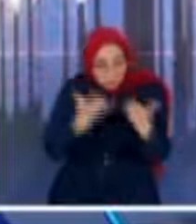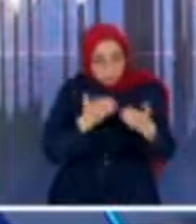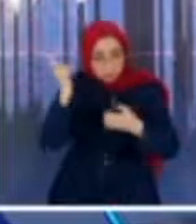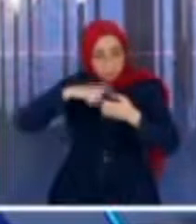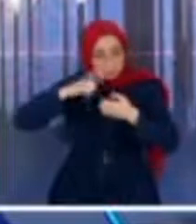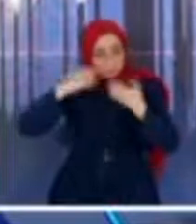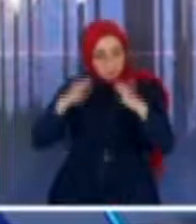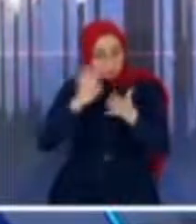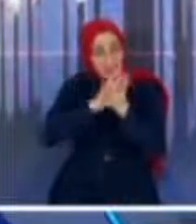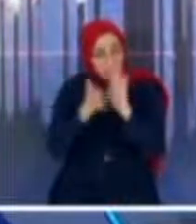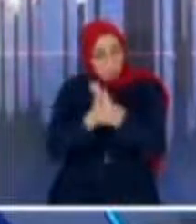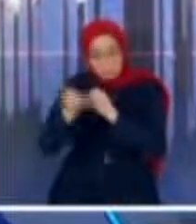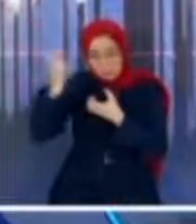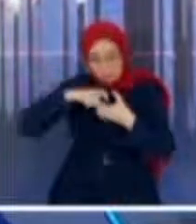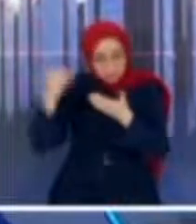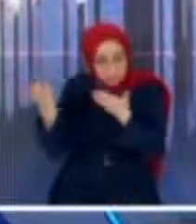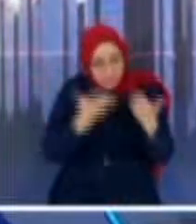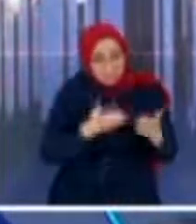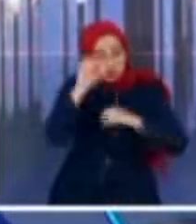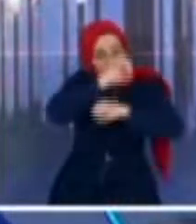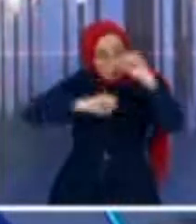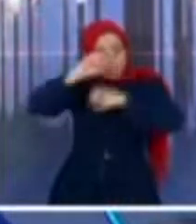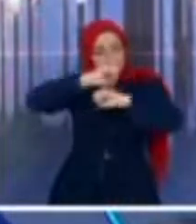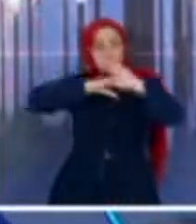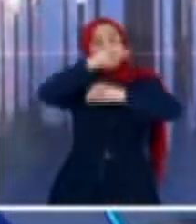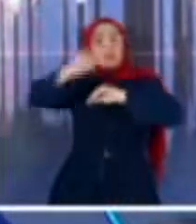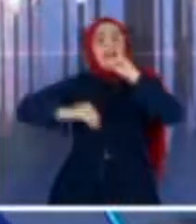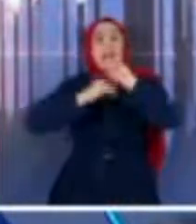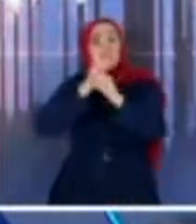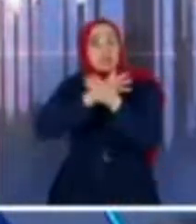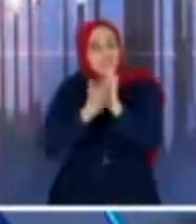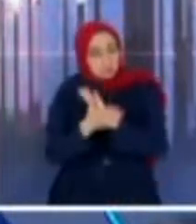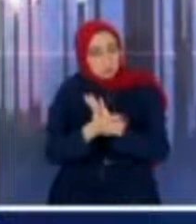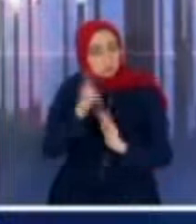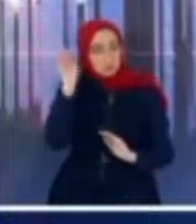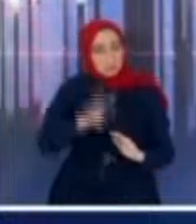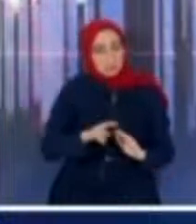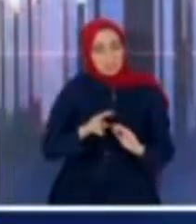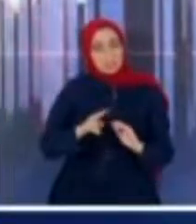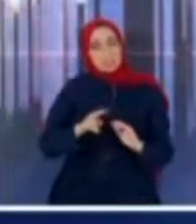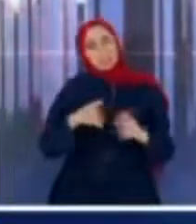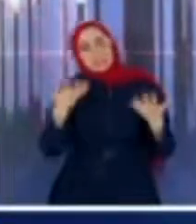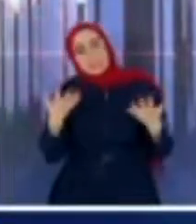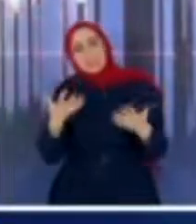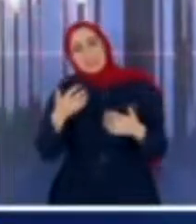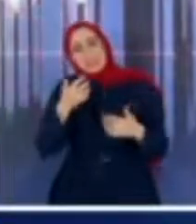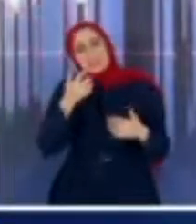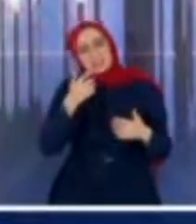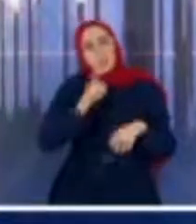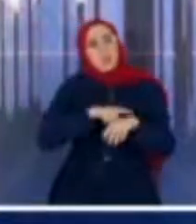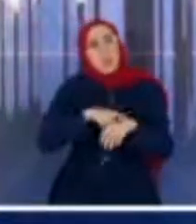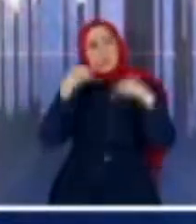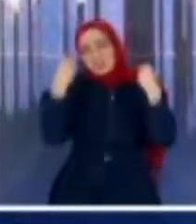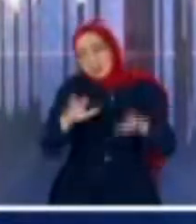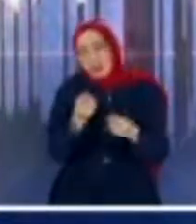للجمعيات، امشيوا للمنظمات العالمية. رو بالحق صحيح راك تحس ساعتك كي من الاول كيفاش انت تضيع من وقتك باش تمشي